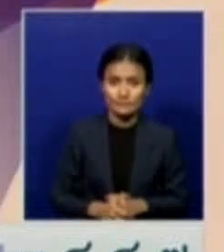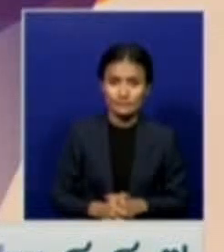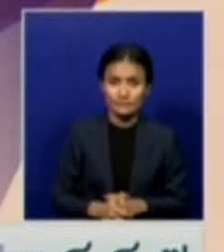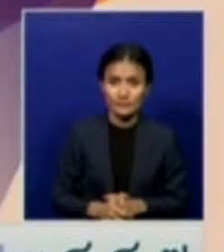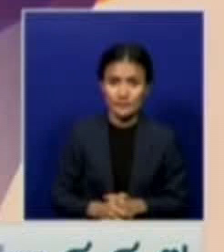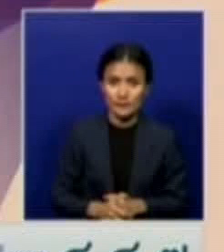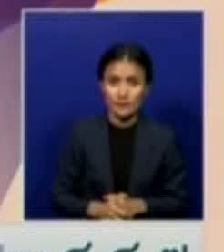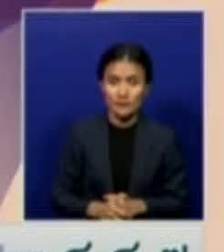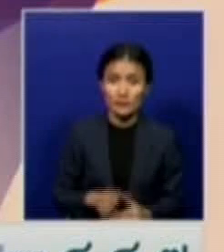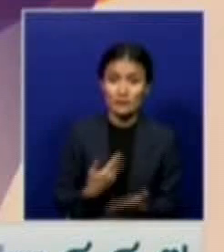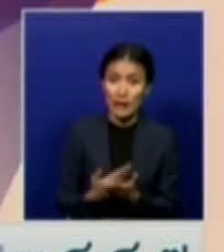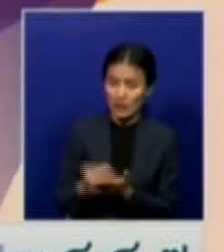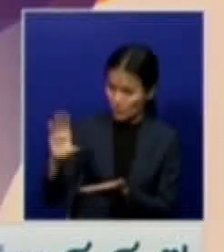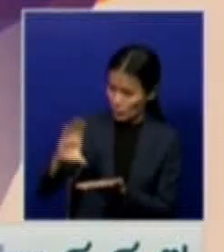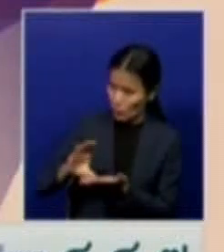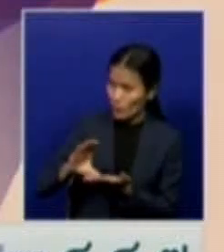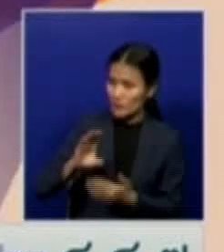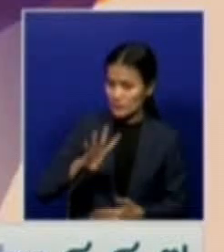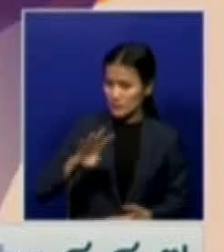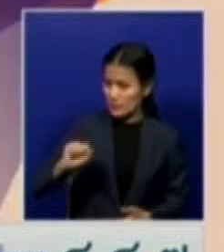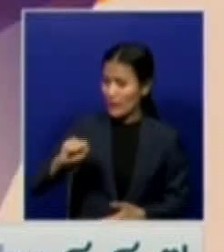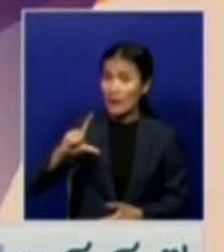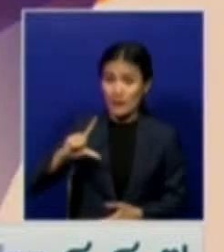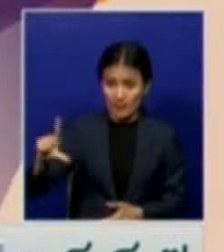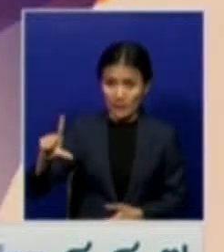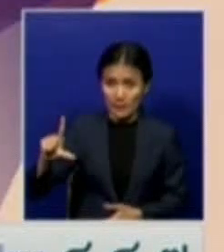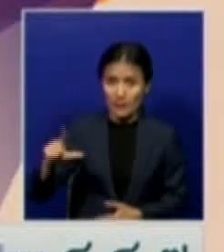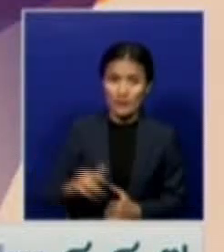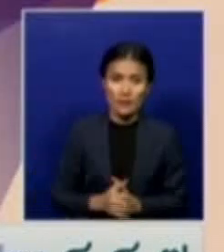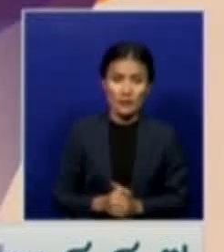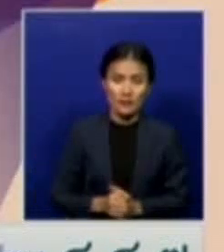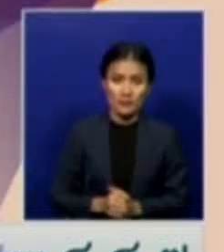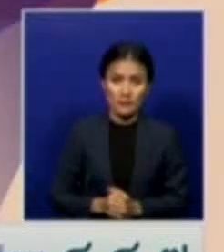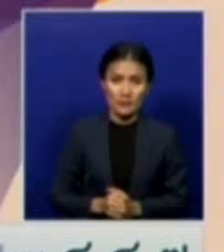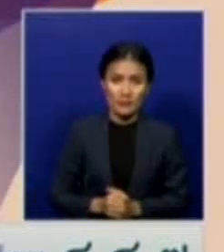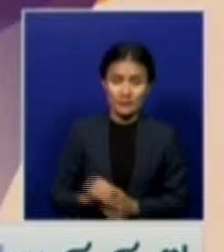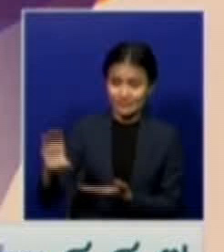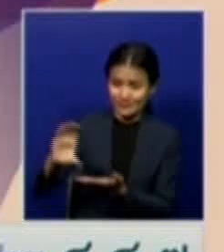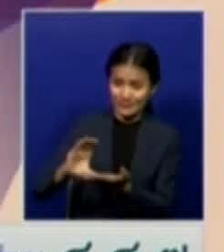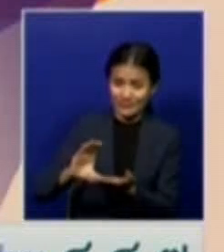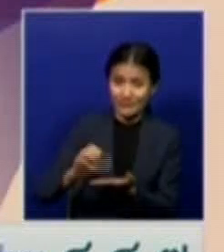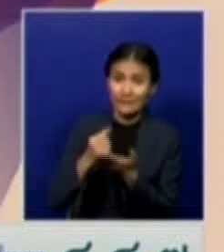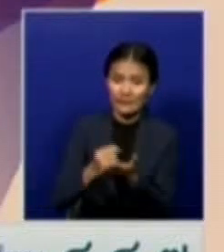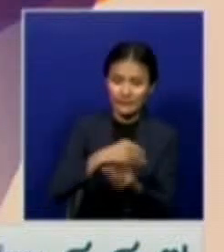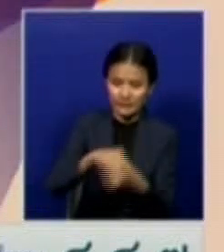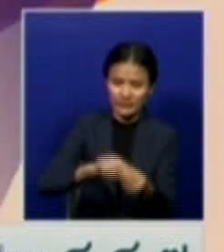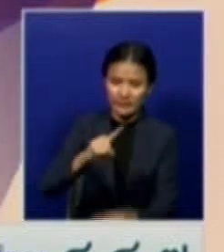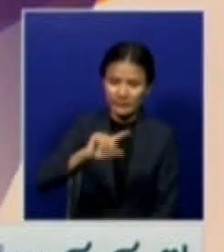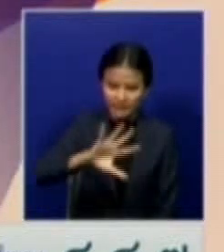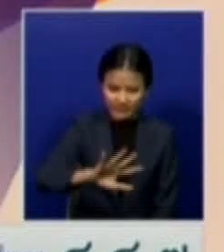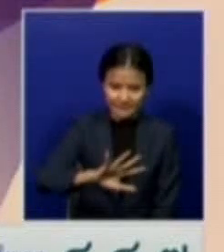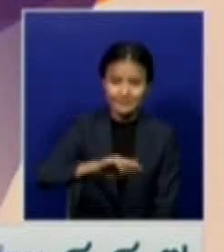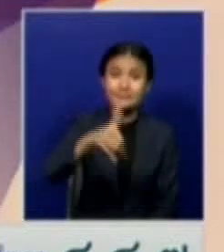สำหรับงบประมาณ4แสนล้านที่ระบุไว้ว่าจะเอาไว้ใช้ฟื้นฟูแต่ยังไม่มีรายละเอียดที่ชัดเจนอะ